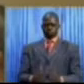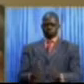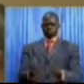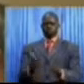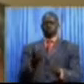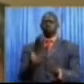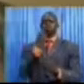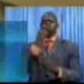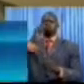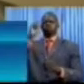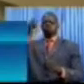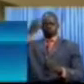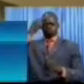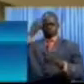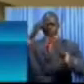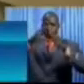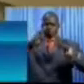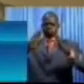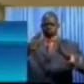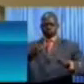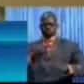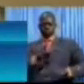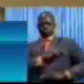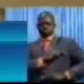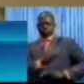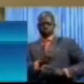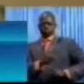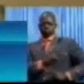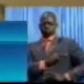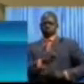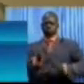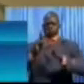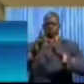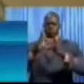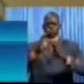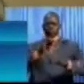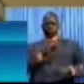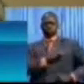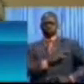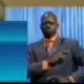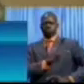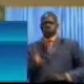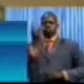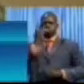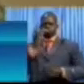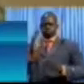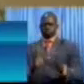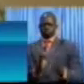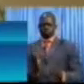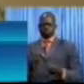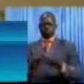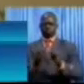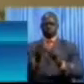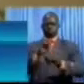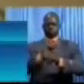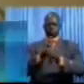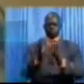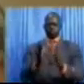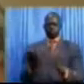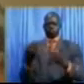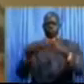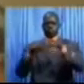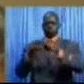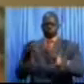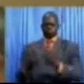Ce sont du gouvernorat, du haut commissariat, la police, les sapeurs-pompiers, la gendarmerie. Donc c'est un certain nombre d'acteurs qui sont impliqués dans la gestion d'un